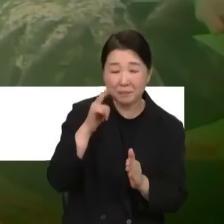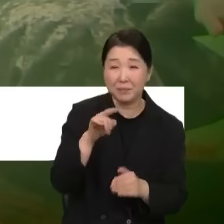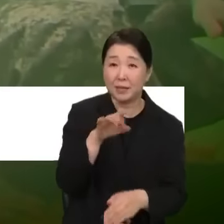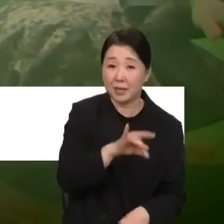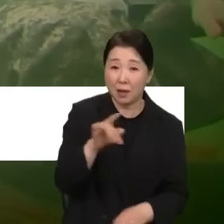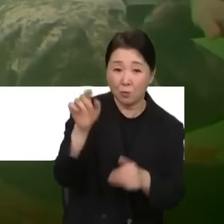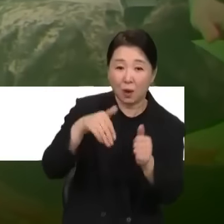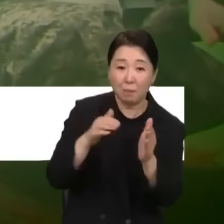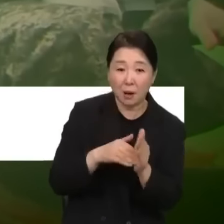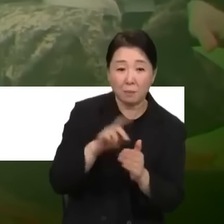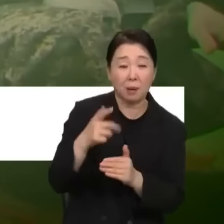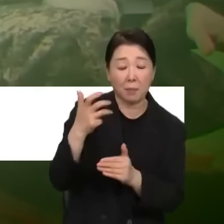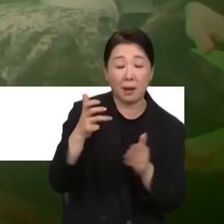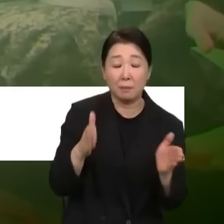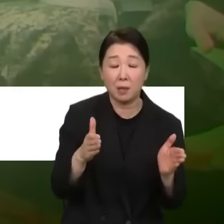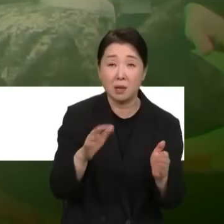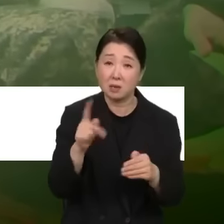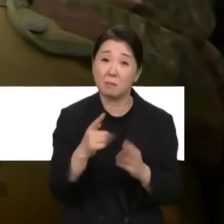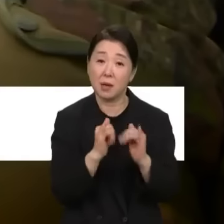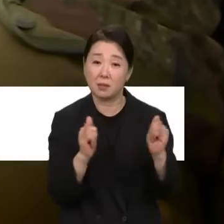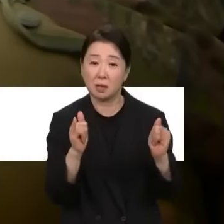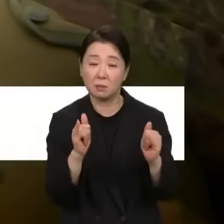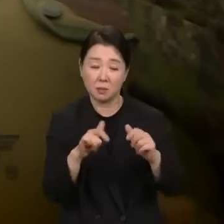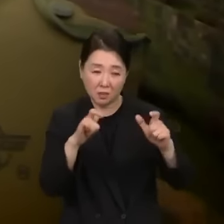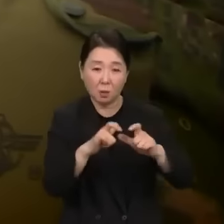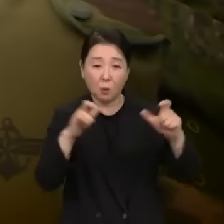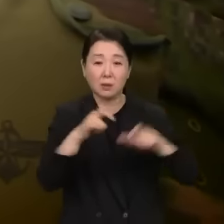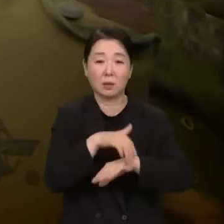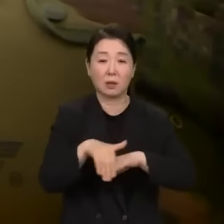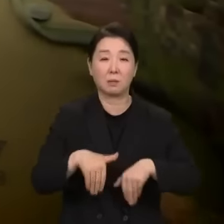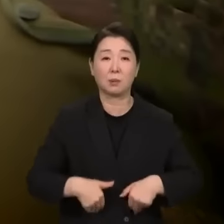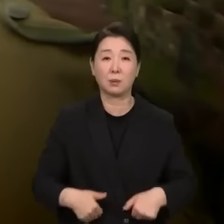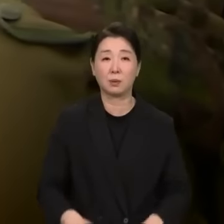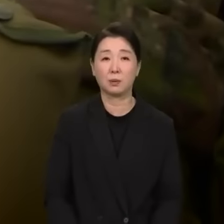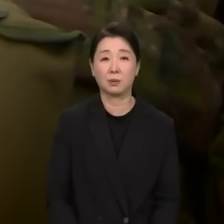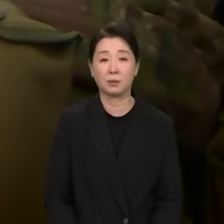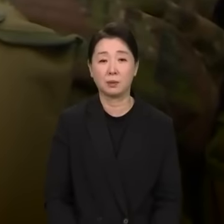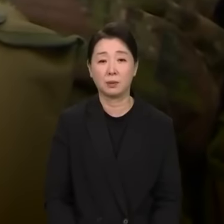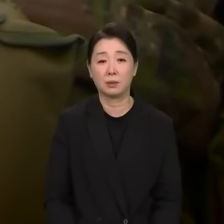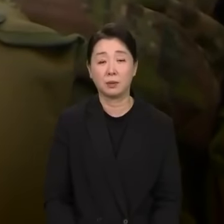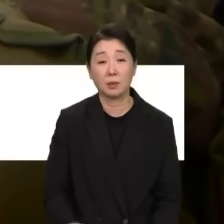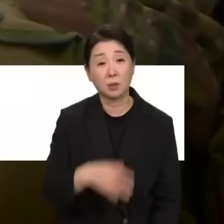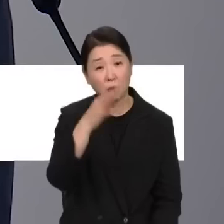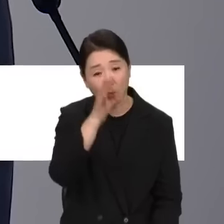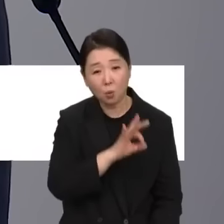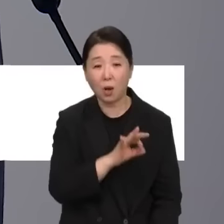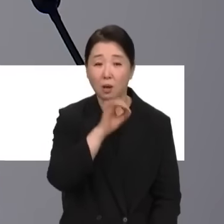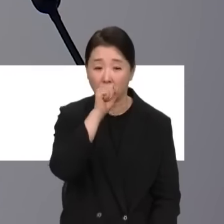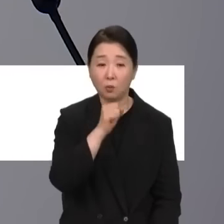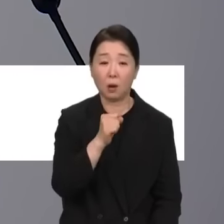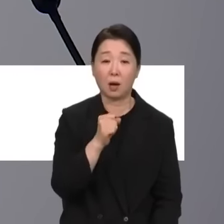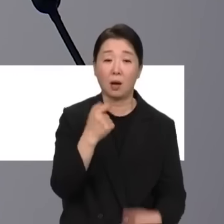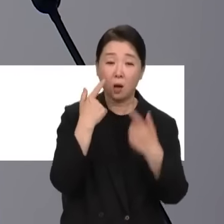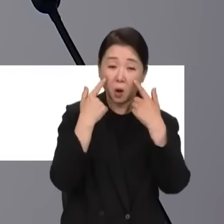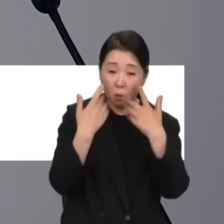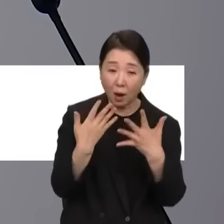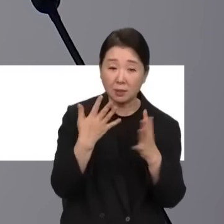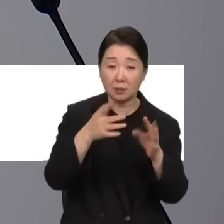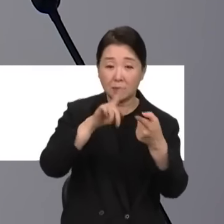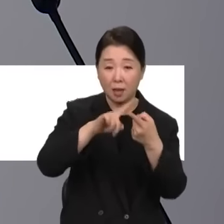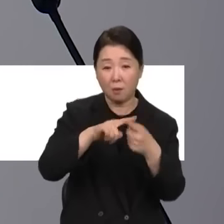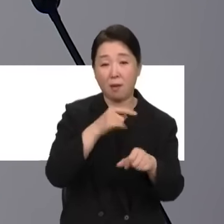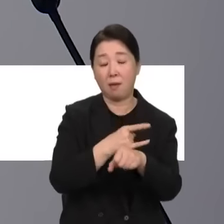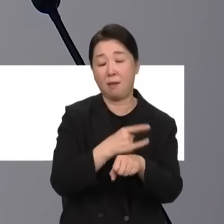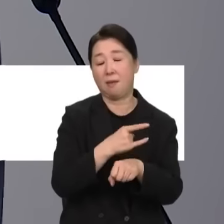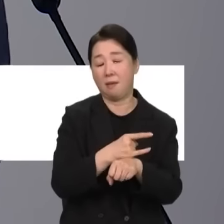현재 100명 수준인데 그 규모를 확대해 볼 수 있다는 겁니다. 이 효과는 탁월하고 분명히 이 방향도로 가야